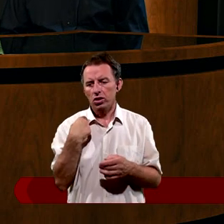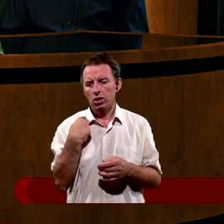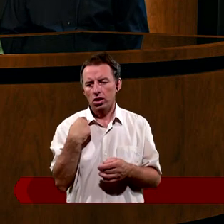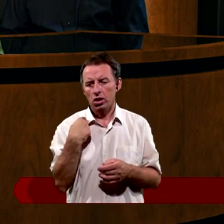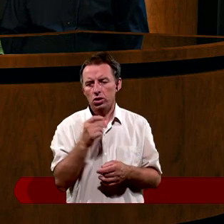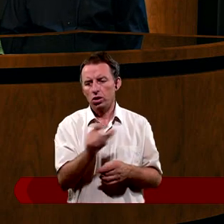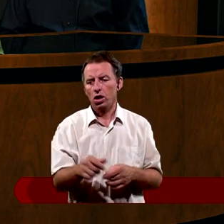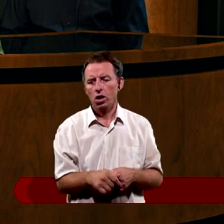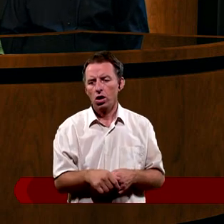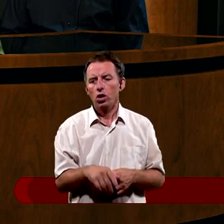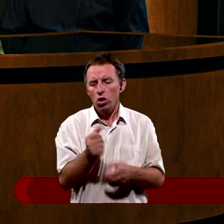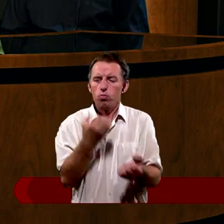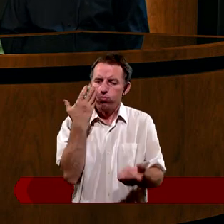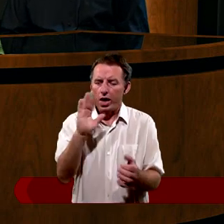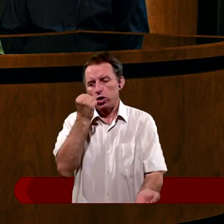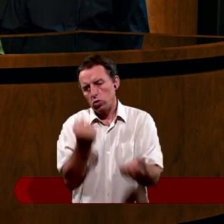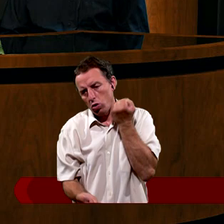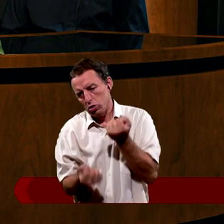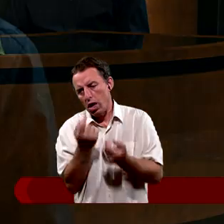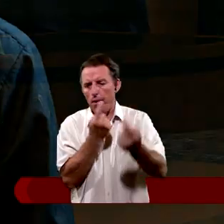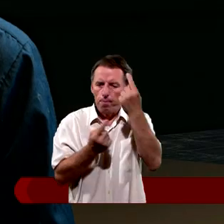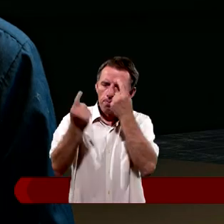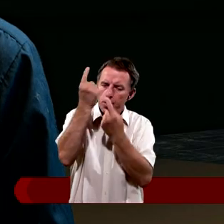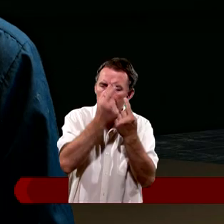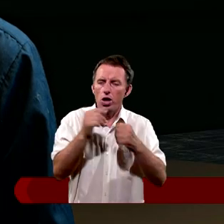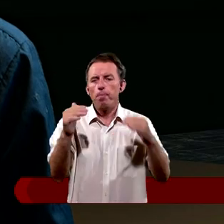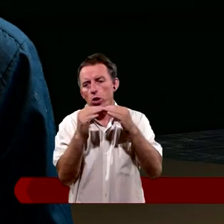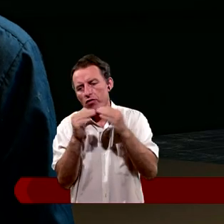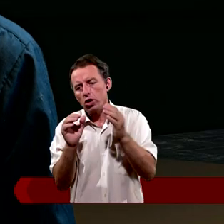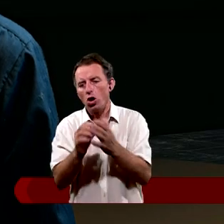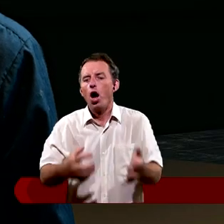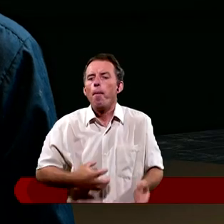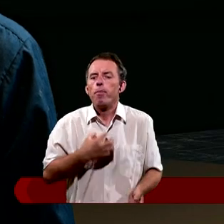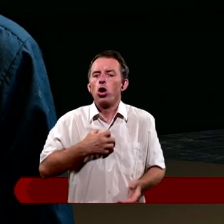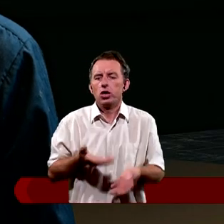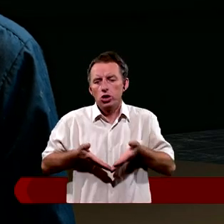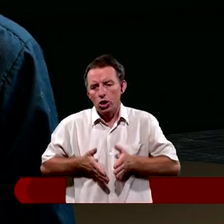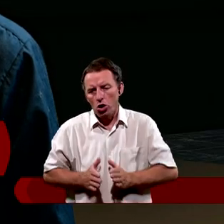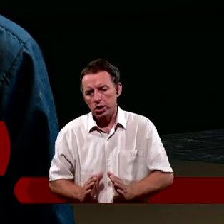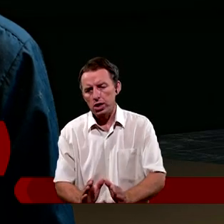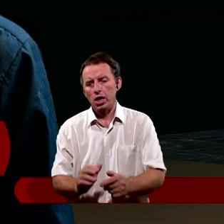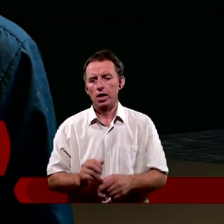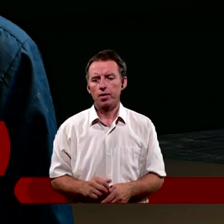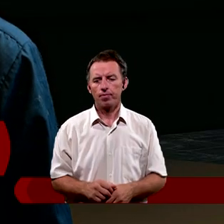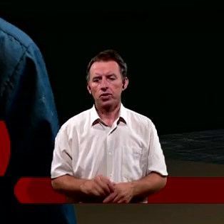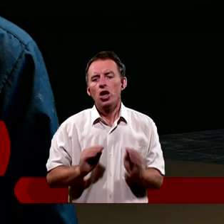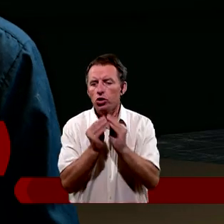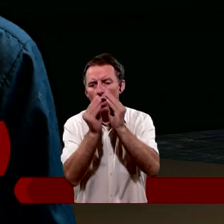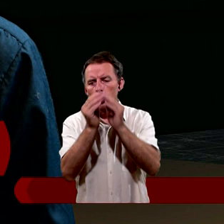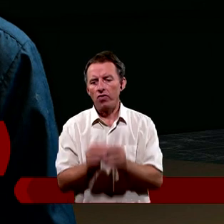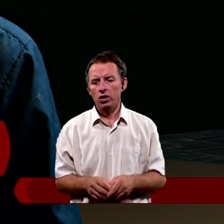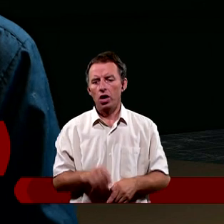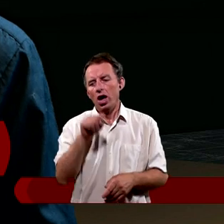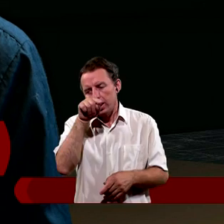jest łatwy. Poród jest bardzo trudny. Tak sobie myślę, czy to nie porównanie jest do boleści. Rodzenie,